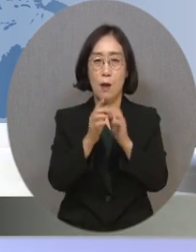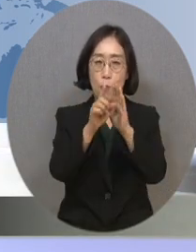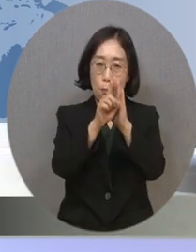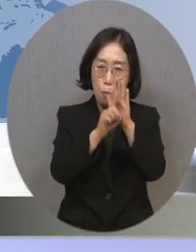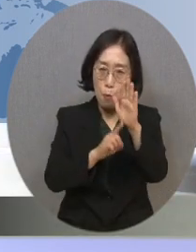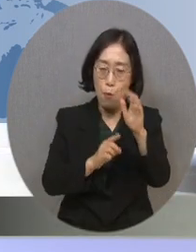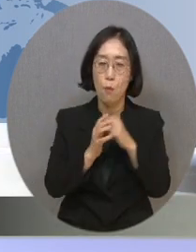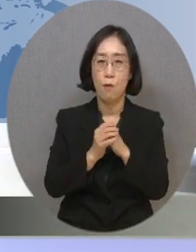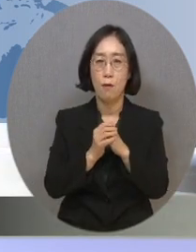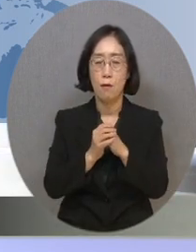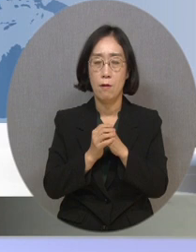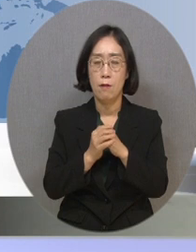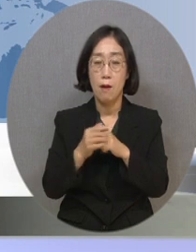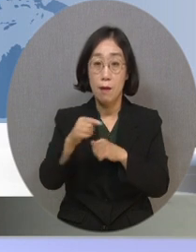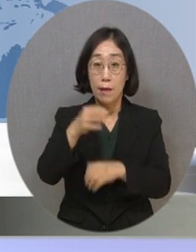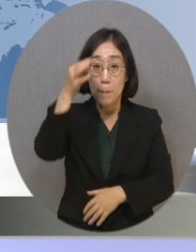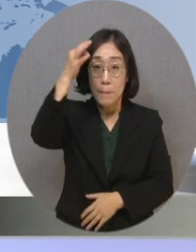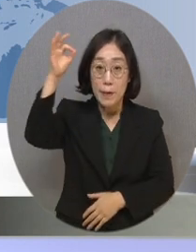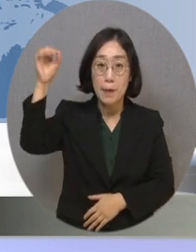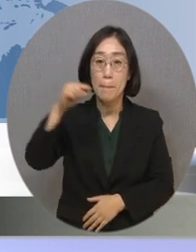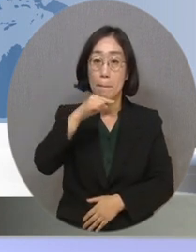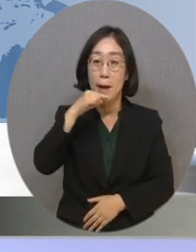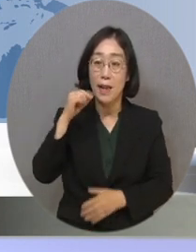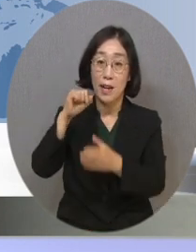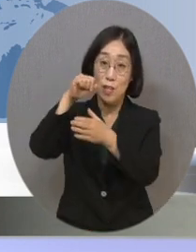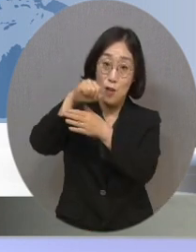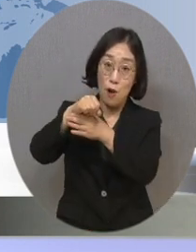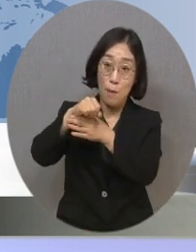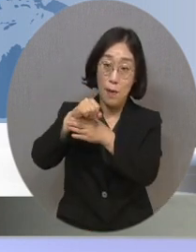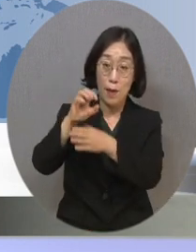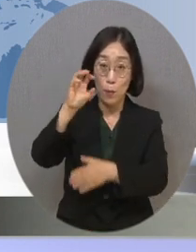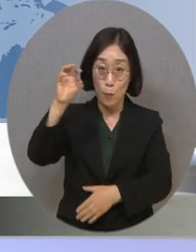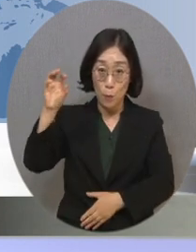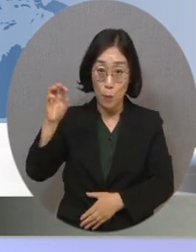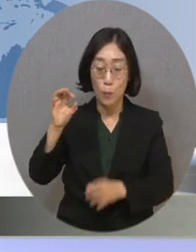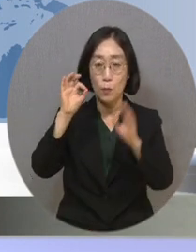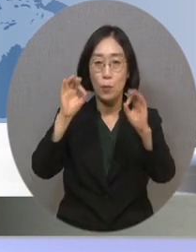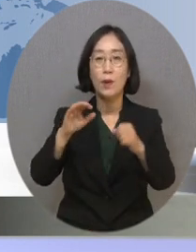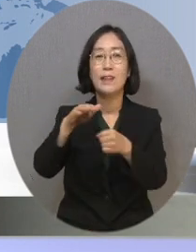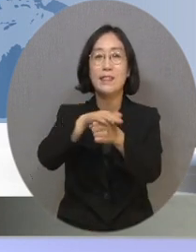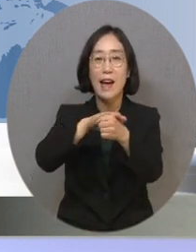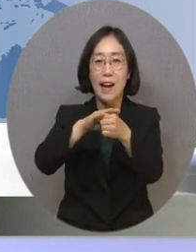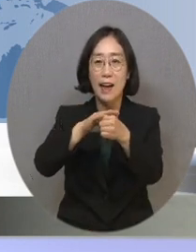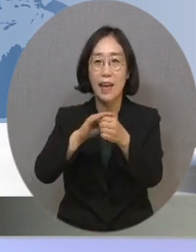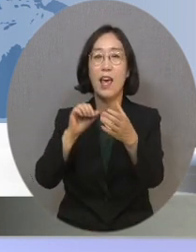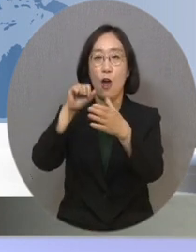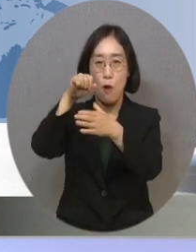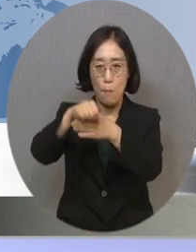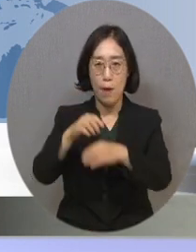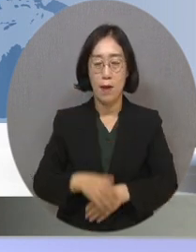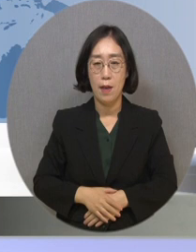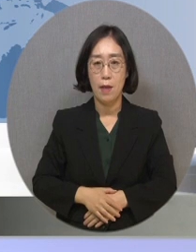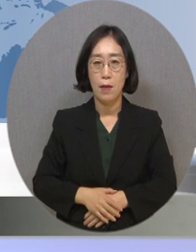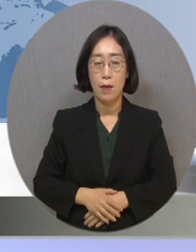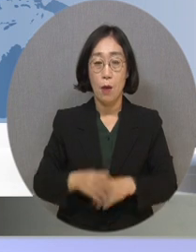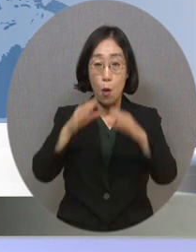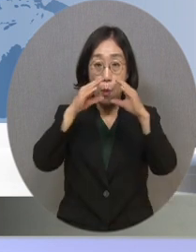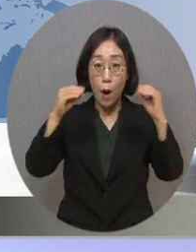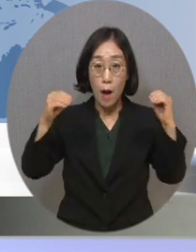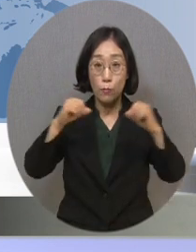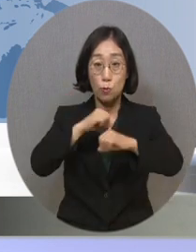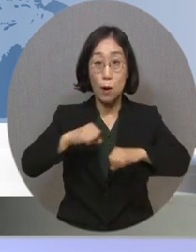되면 떠오르는 빨간 열매가 있습니다. 바로 사랑의 열매인데요. 서울 광화문 광장에서